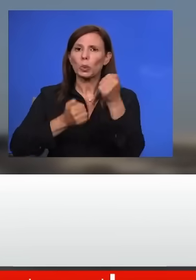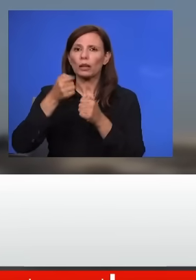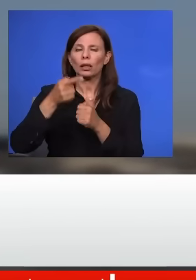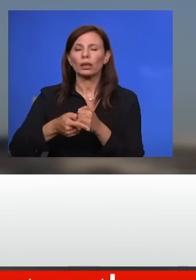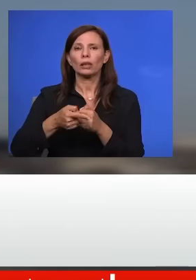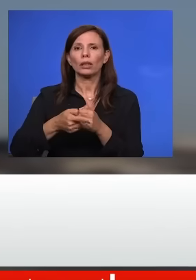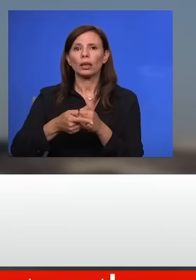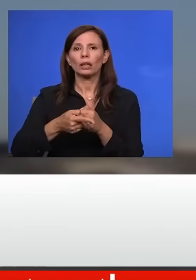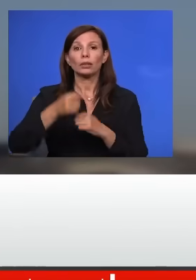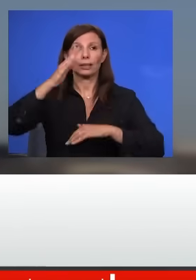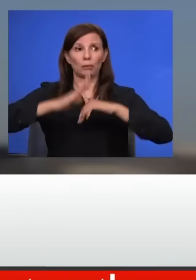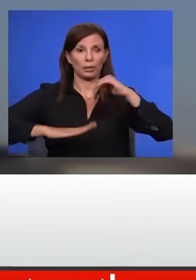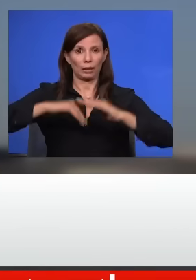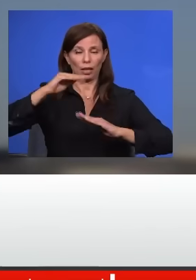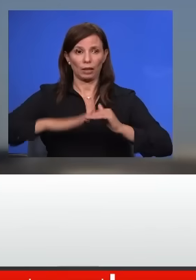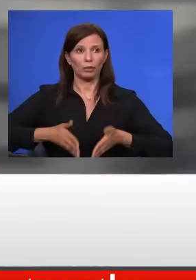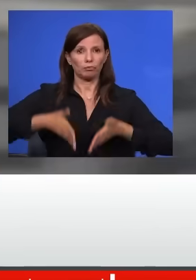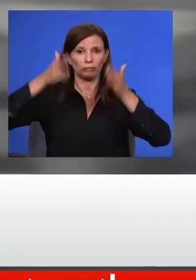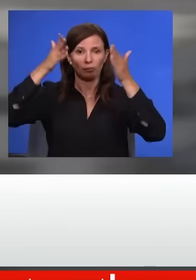בניינים שנקרא אלטאג'.